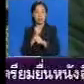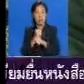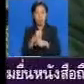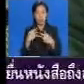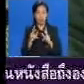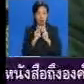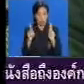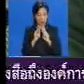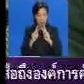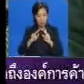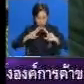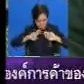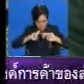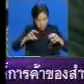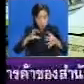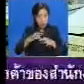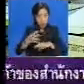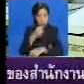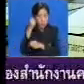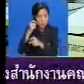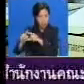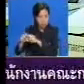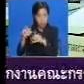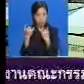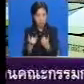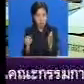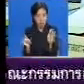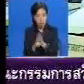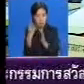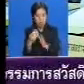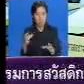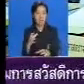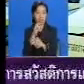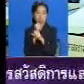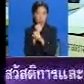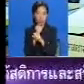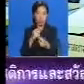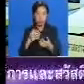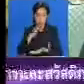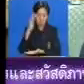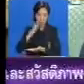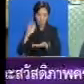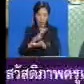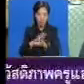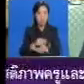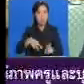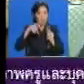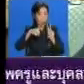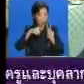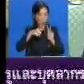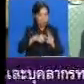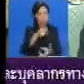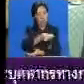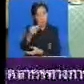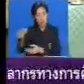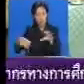งกรณีเหตุการณ์การชุมนุมทางการเมืองเหลือเพียงขั้นตอนการสรุปผลแล้วจะจัดทำเป็นเอกสารจำนวน 2,000 ชุดเพื่อแจกจ่ายตามหน่วยง